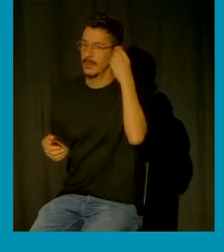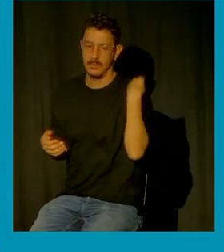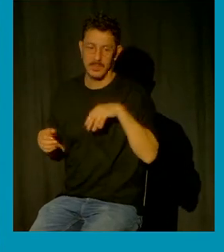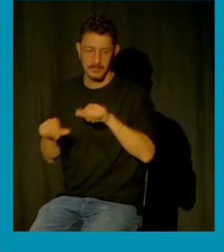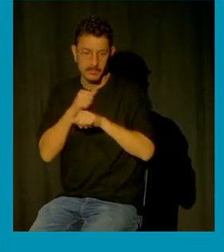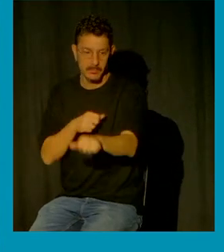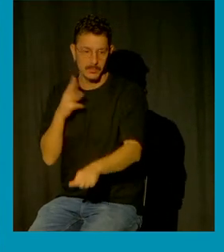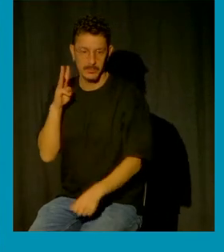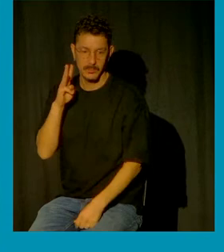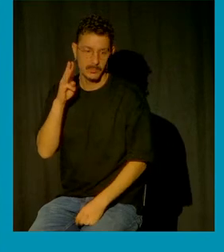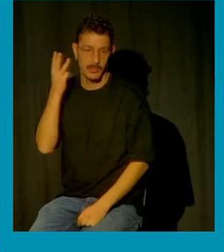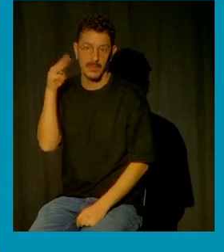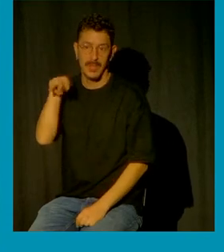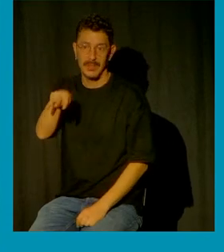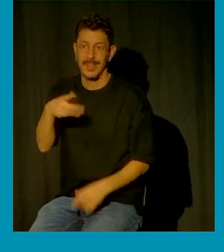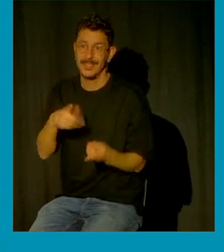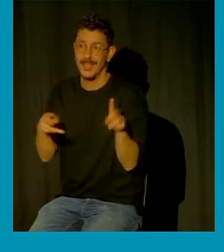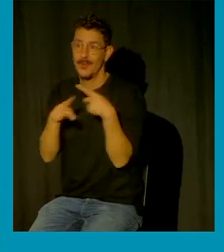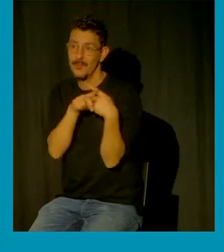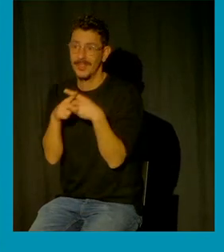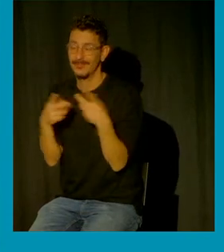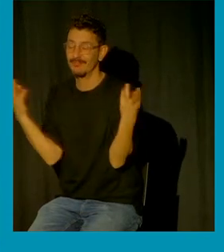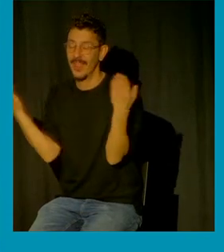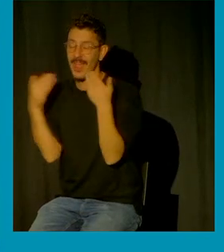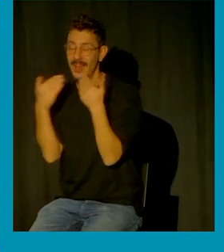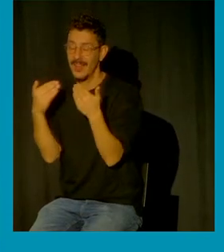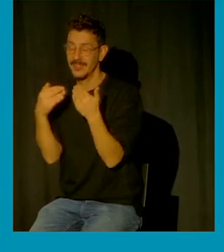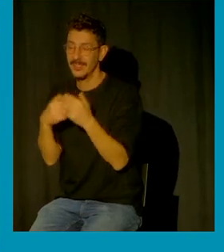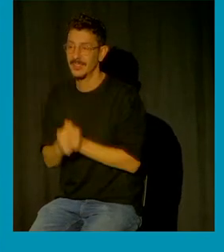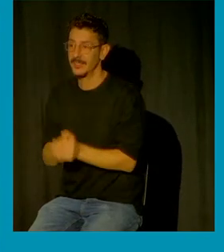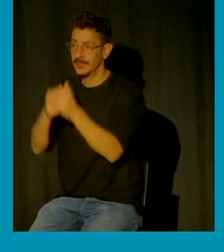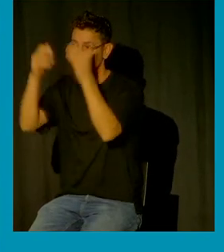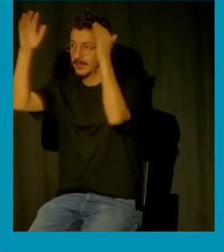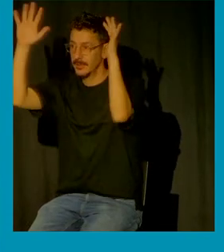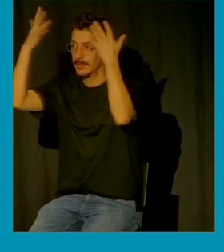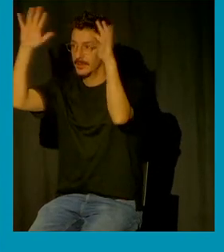i compartir-lo gràcies Gràcies